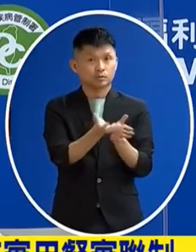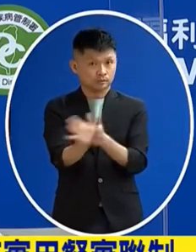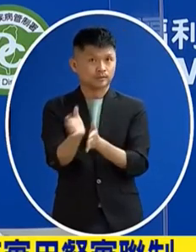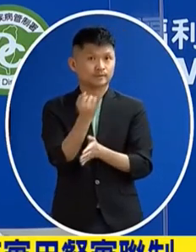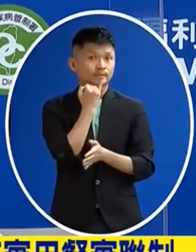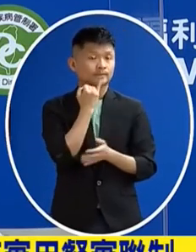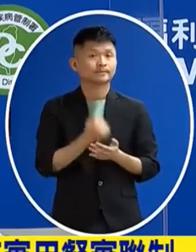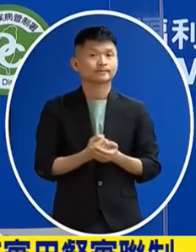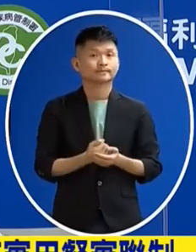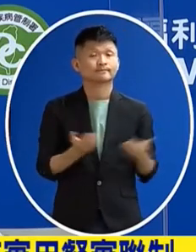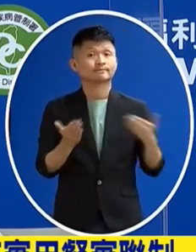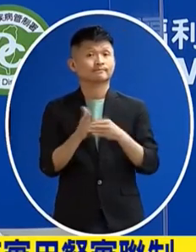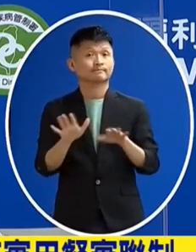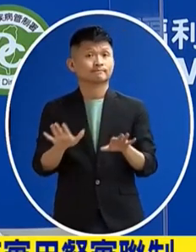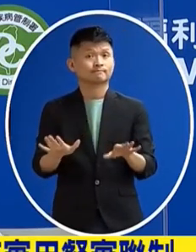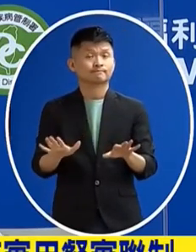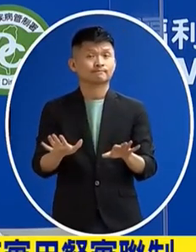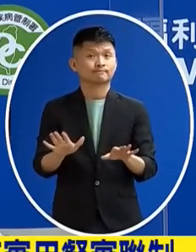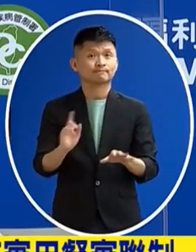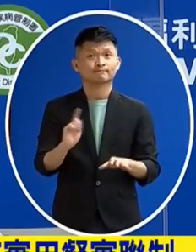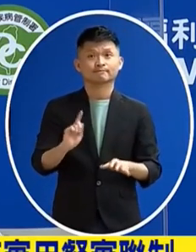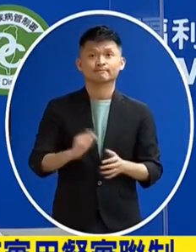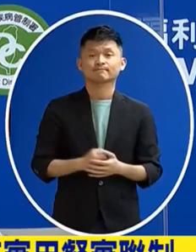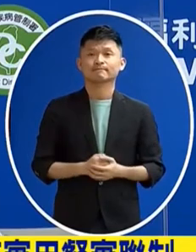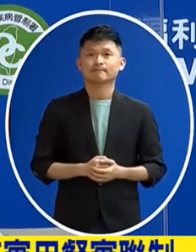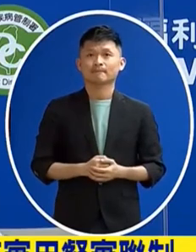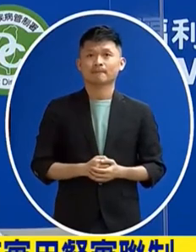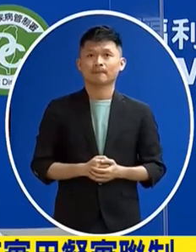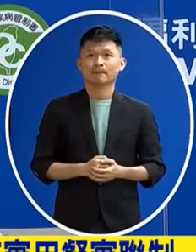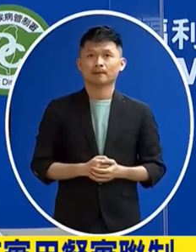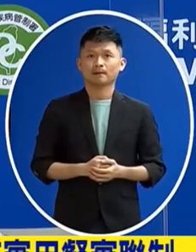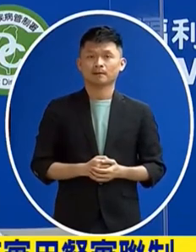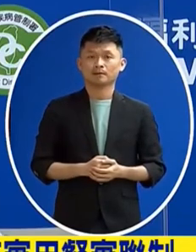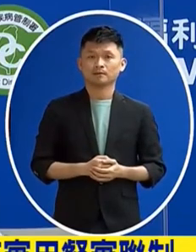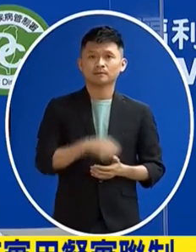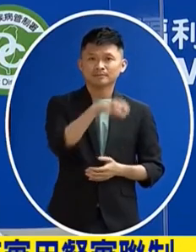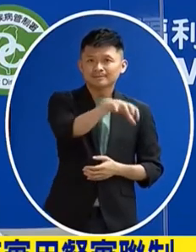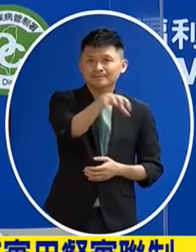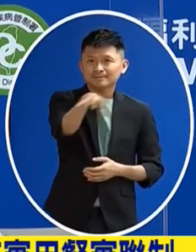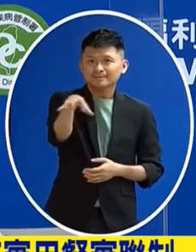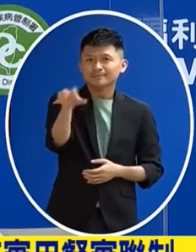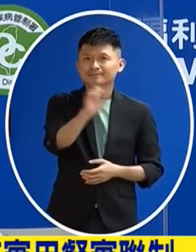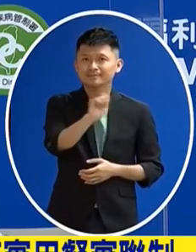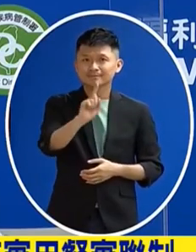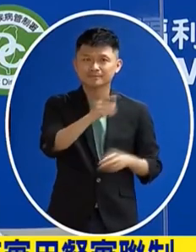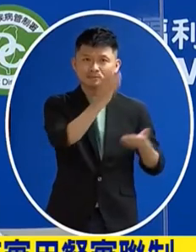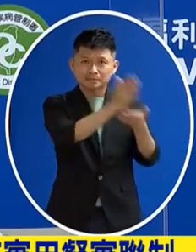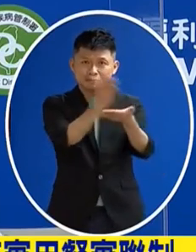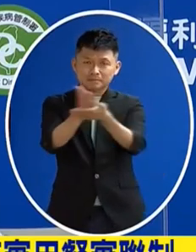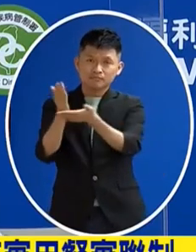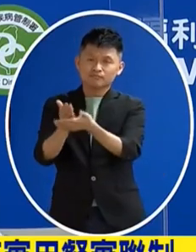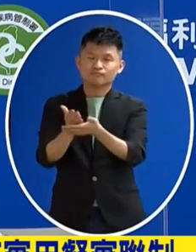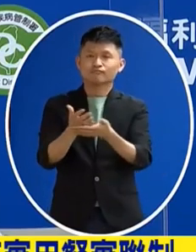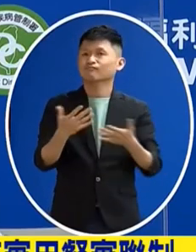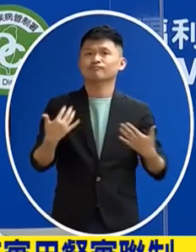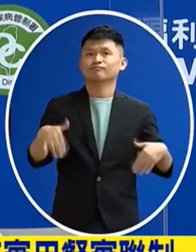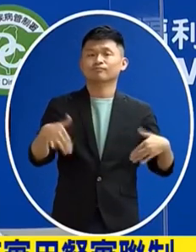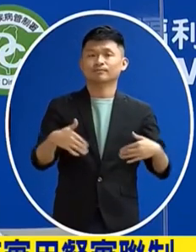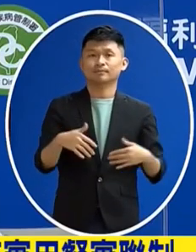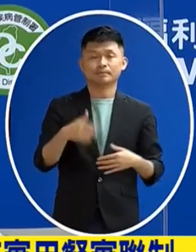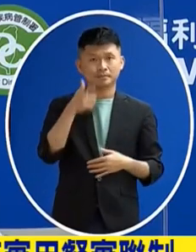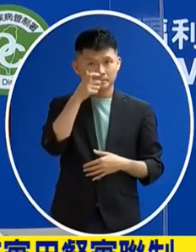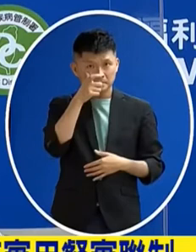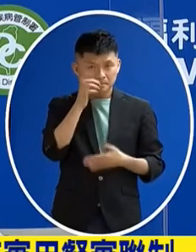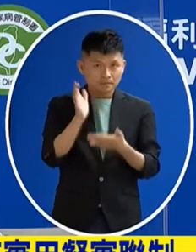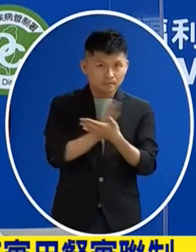二，在目前为止哈，我们都没有就是说要直接来哈哪一些场所直接要来停，好，我们要来看就未